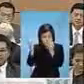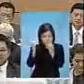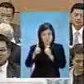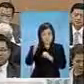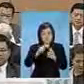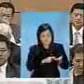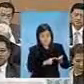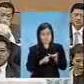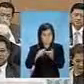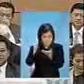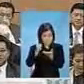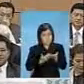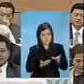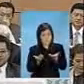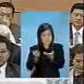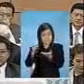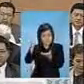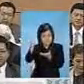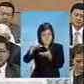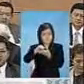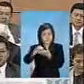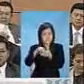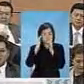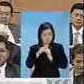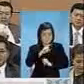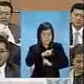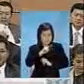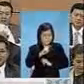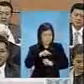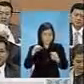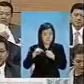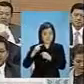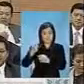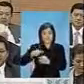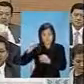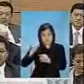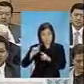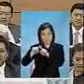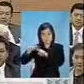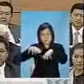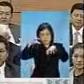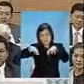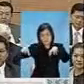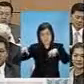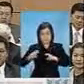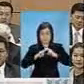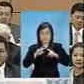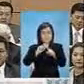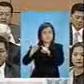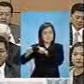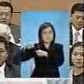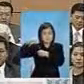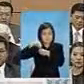านี้เข้าไปดำเนินการได้คนที่มีบทบาทอยู่ในองค์กรตุลาการที่เป็นองค์กรอิสระก็ตามหลายต่อหลายคนก็ต